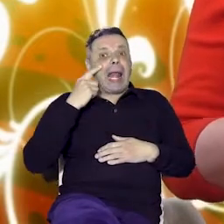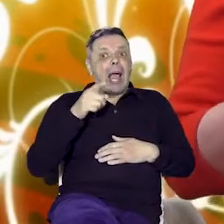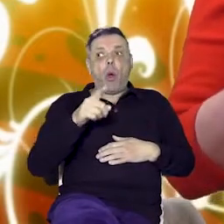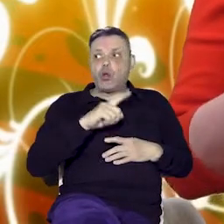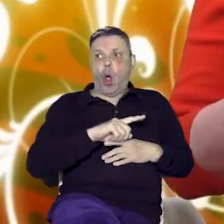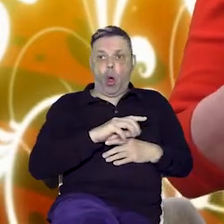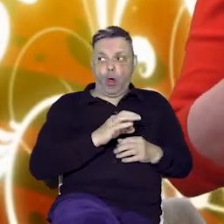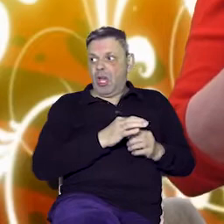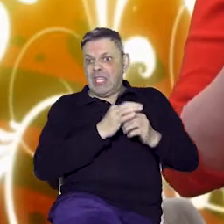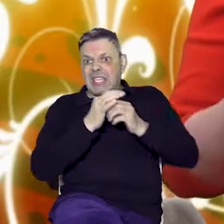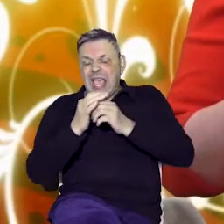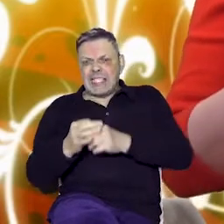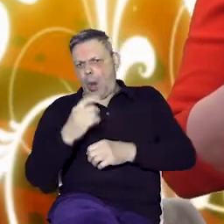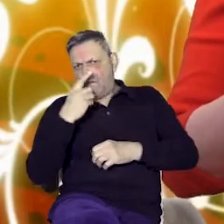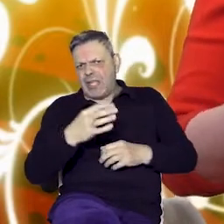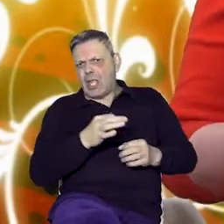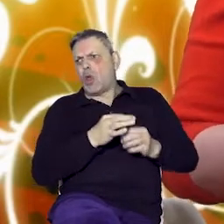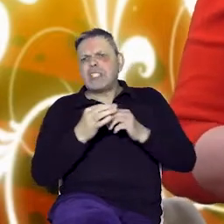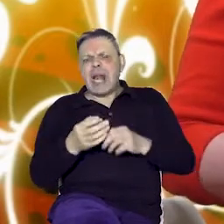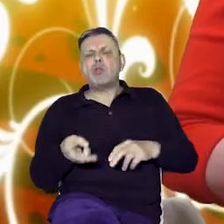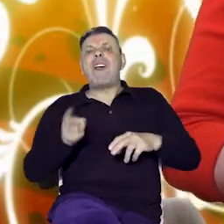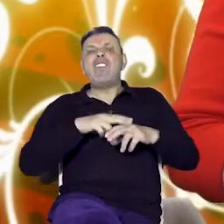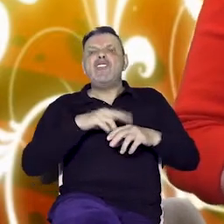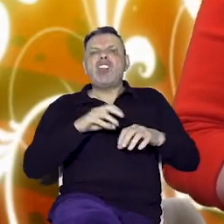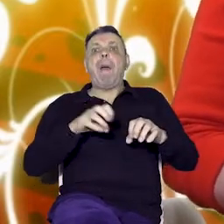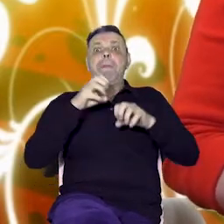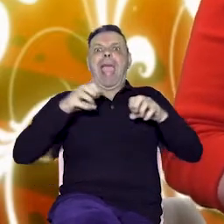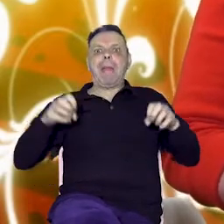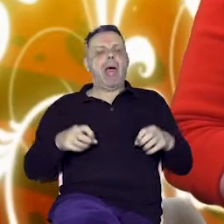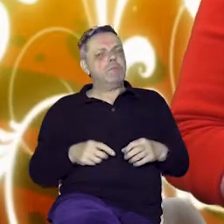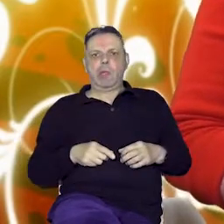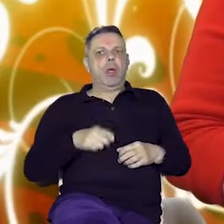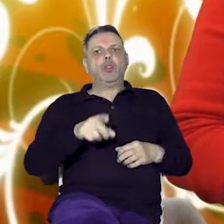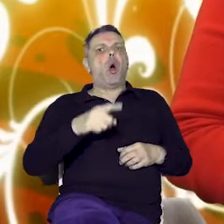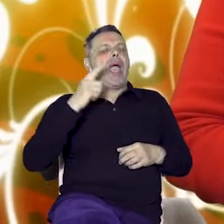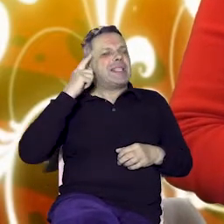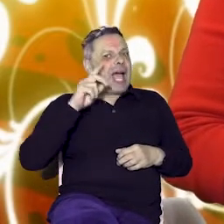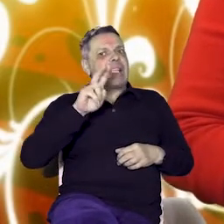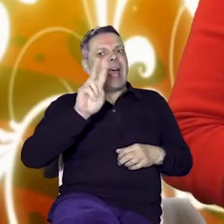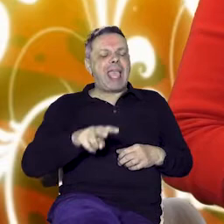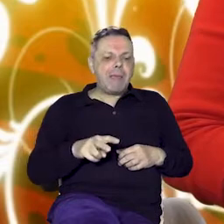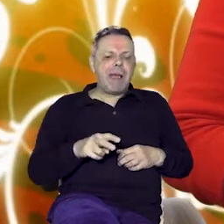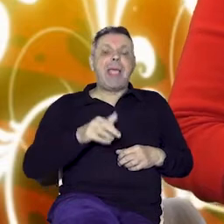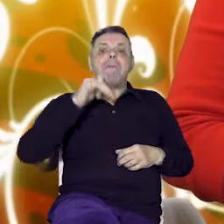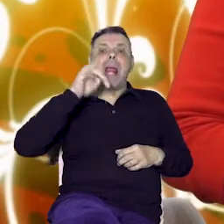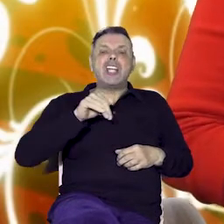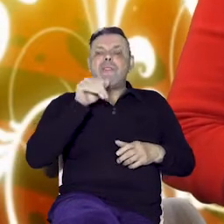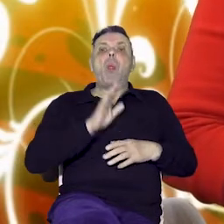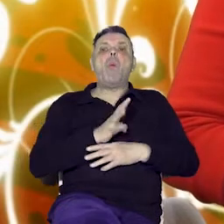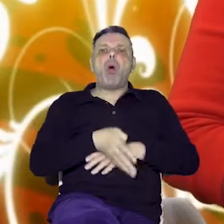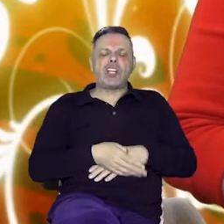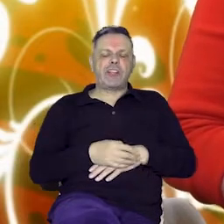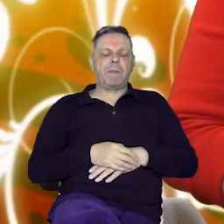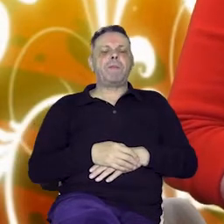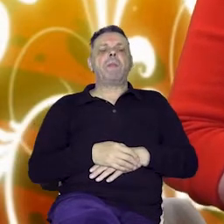trajno i vidite da se to pojačava, to pjenušanje, to može biti znak da imate bjelančevine u mokraći.